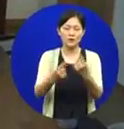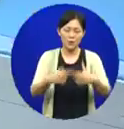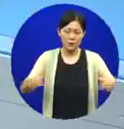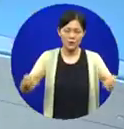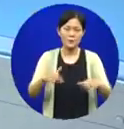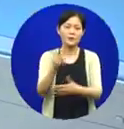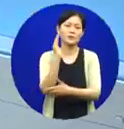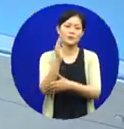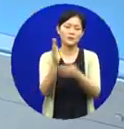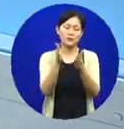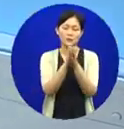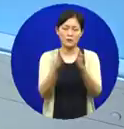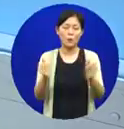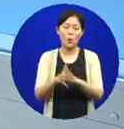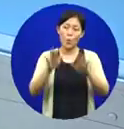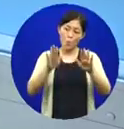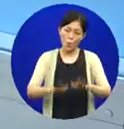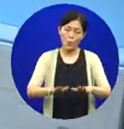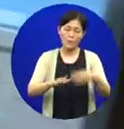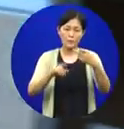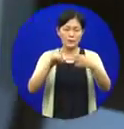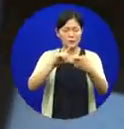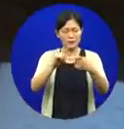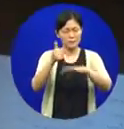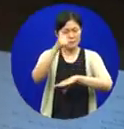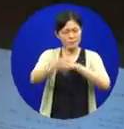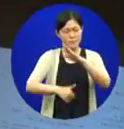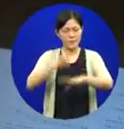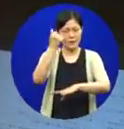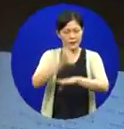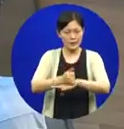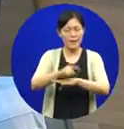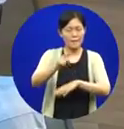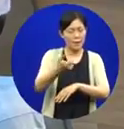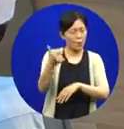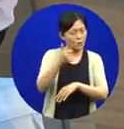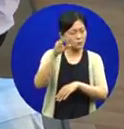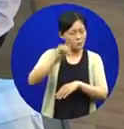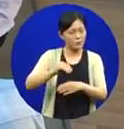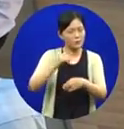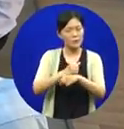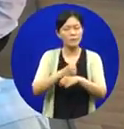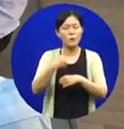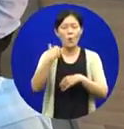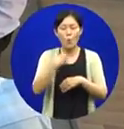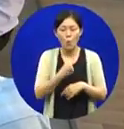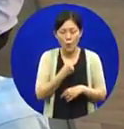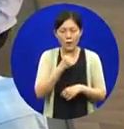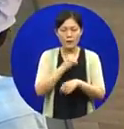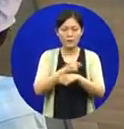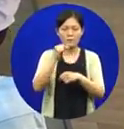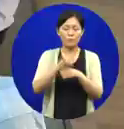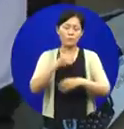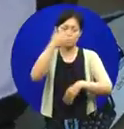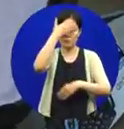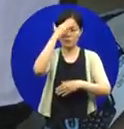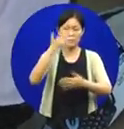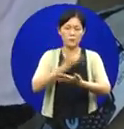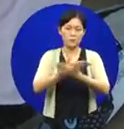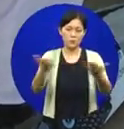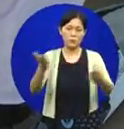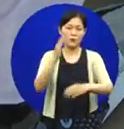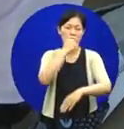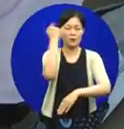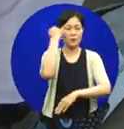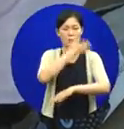등을 다양하게 실시해온 시는 올 하반기에도 150여 대의 사랑의 PC를 마련해 지원을 희망하는 시민들에게 무상으로